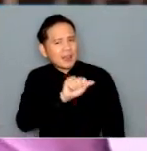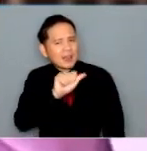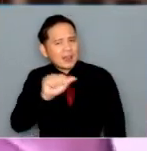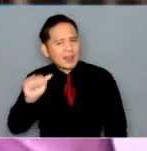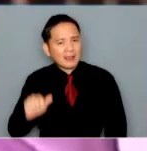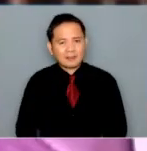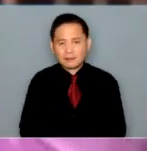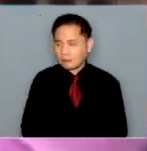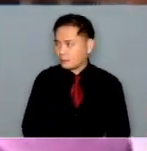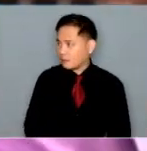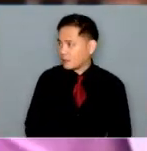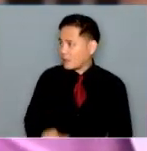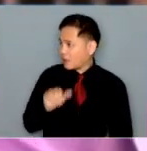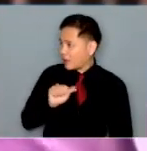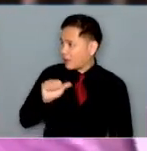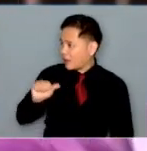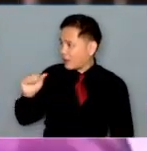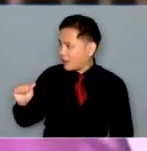Attending to AAA